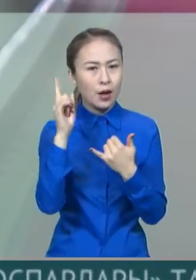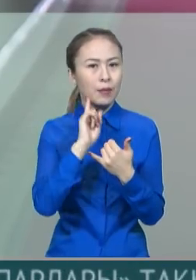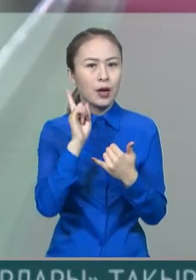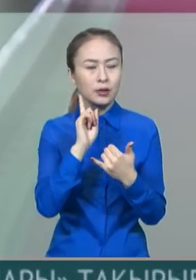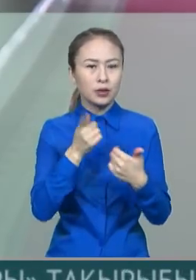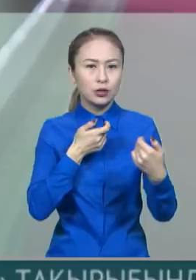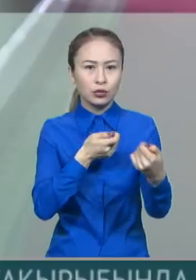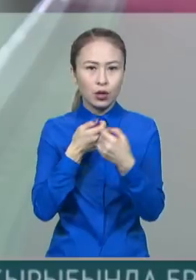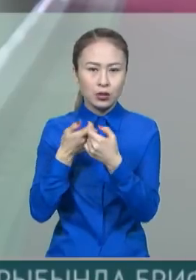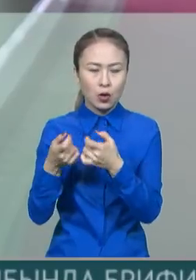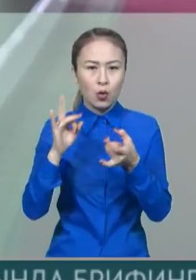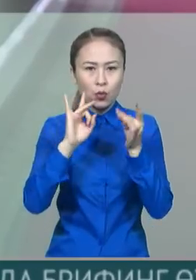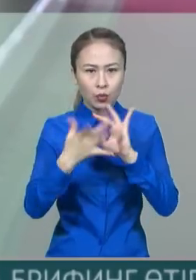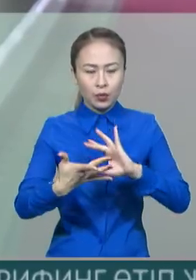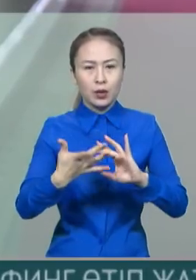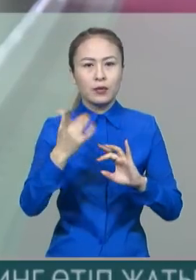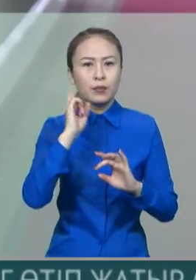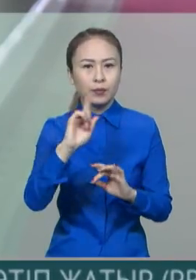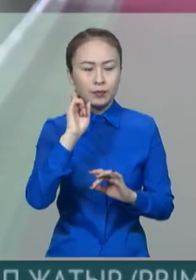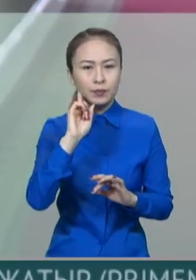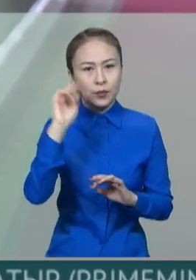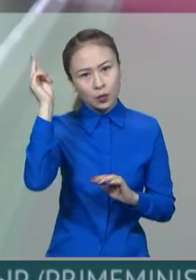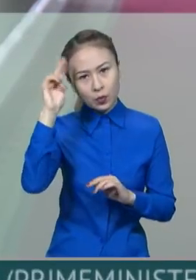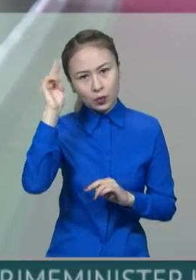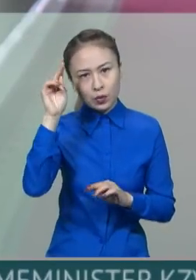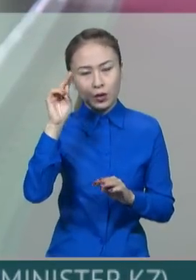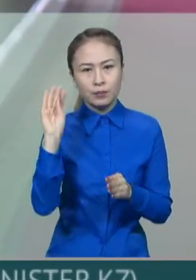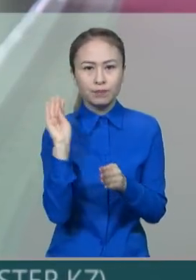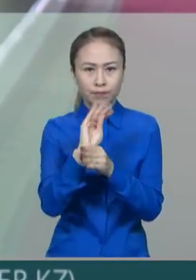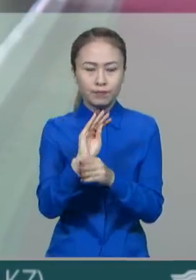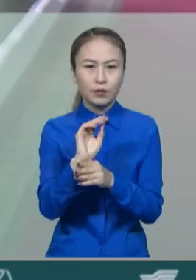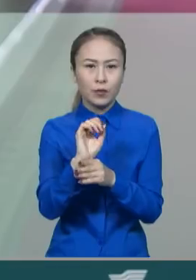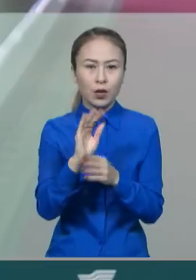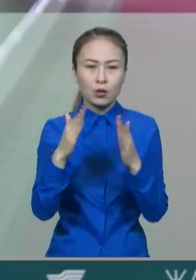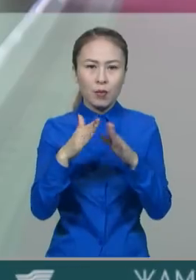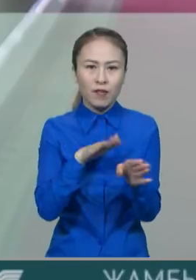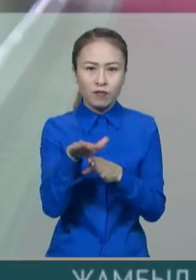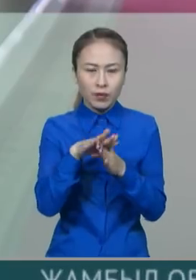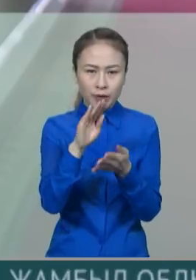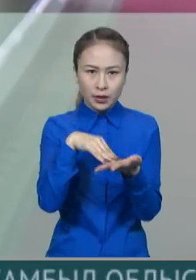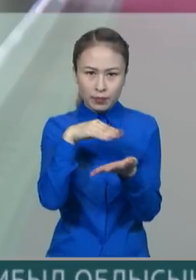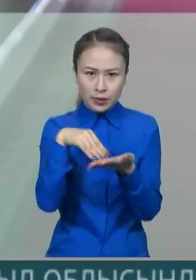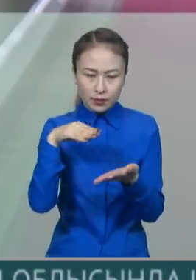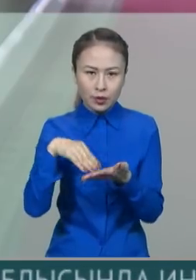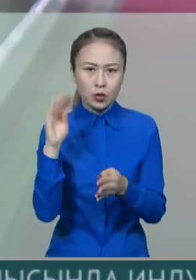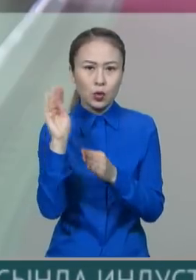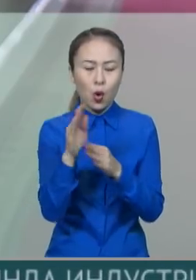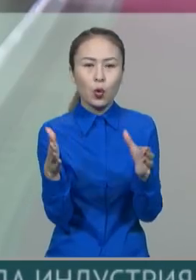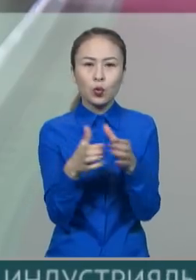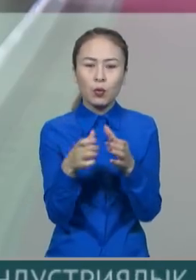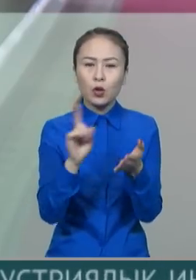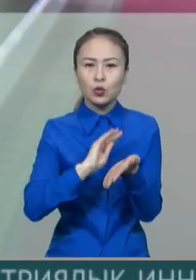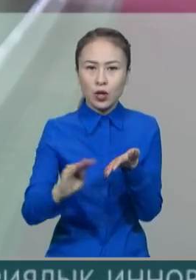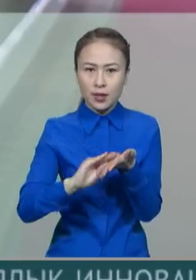WhatsApp группалары бар, сол WhatsApp группа арқылы оқушыларға қосымша үй тапсырмалары беріледі және группада